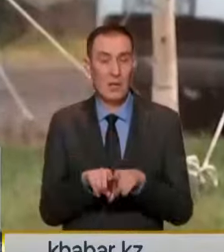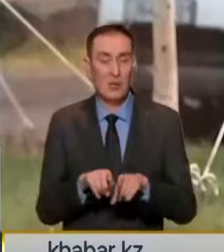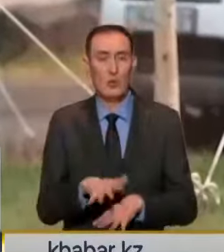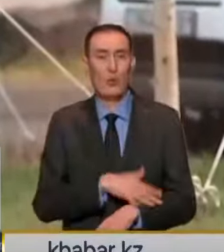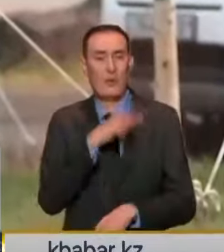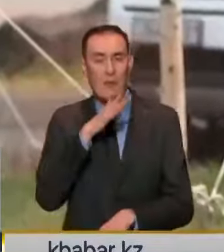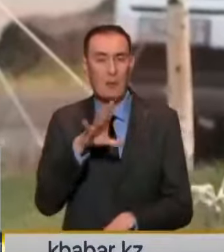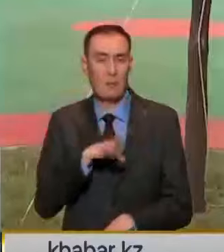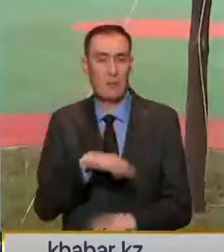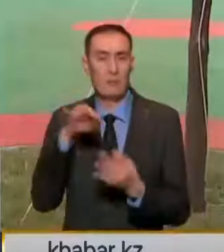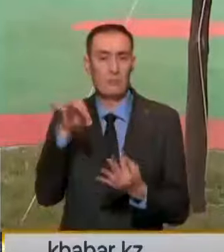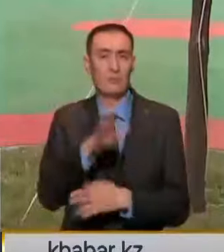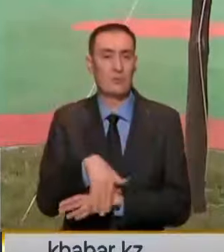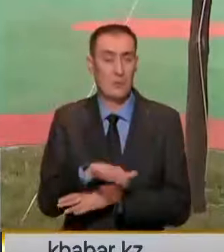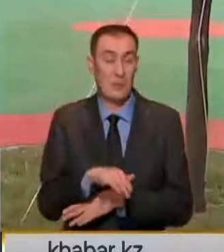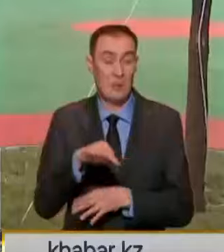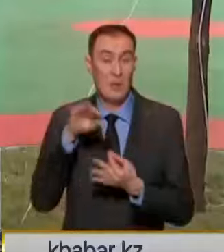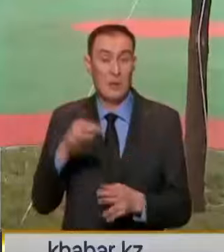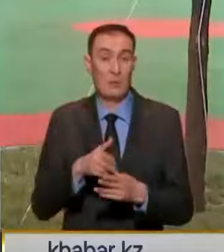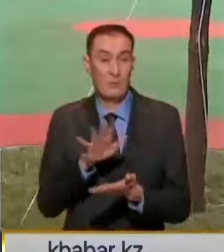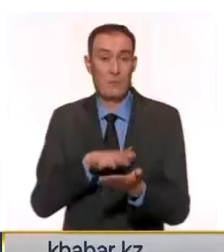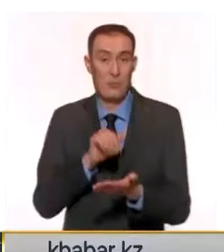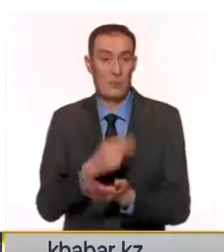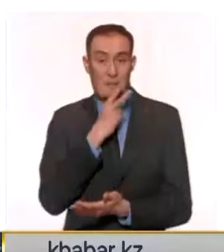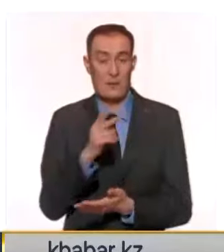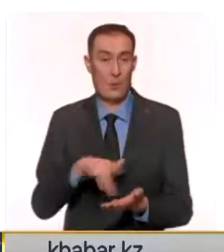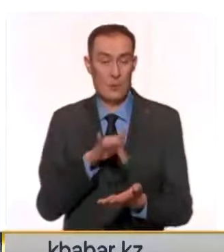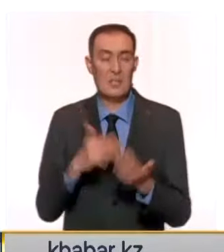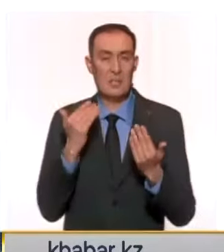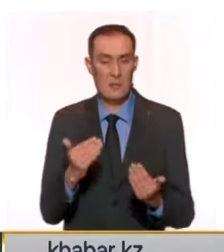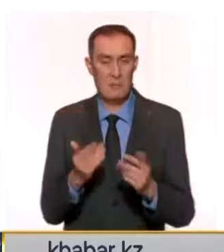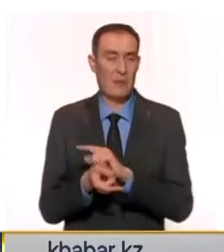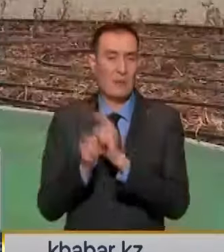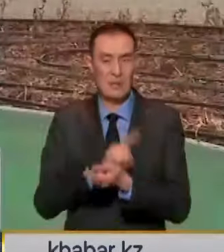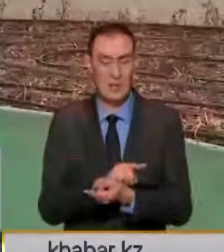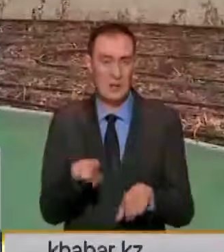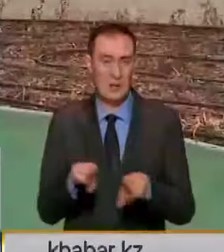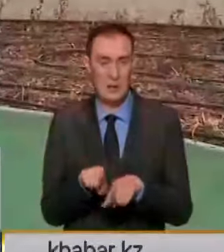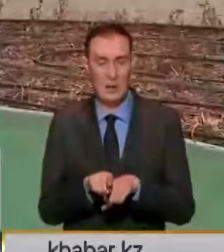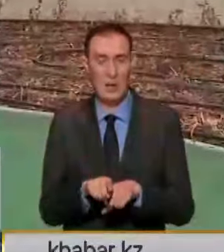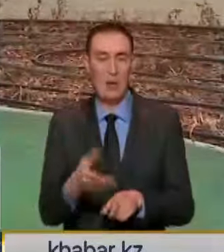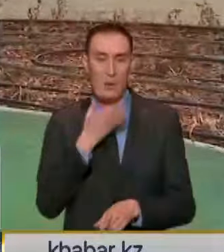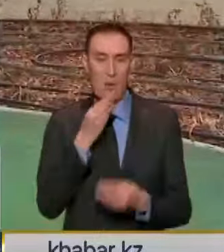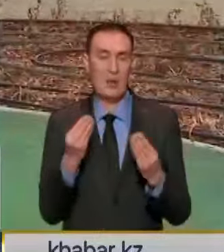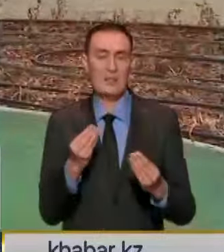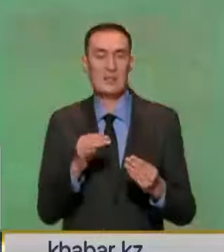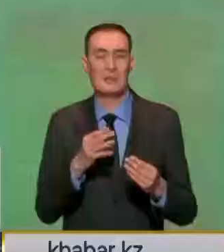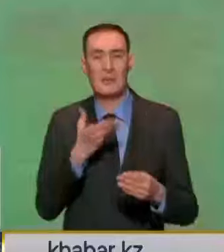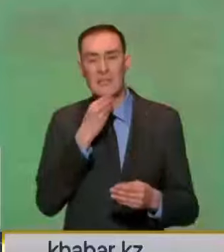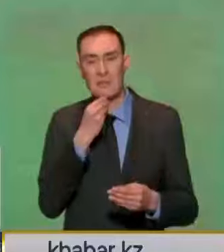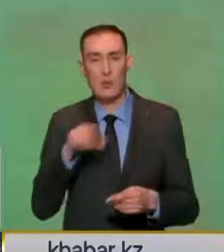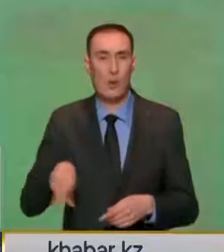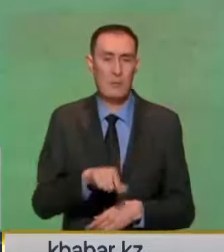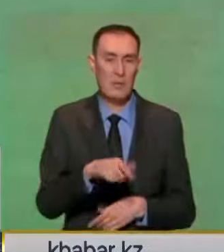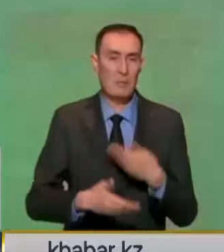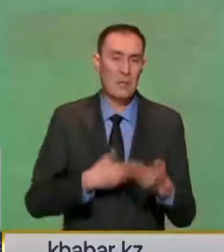Долгое время здесь был пустырь, мягко говоря, портивший общий вид города. Теперь его превратили в своего рода оазис с декоративными тропинками